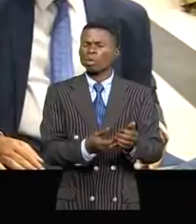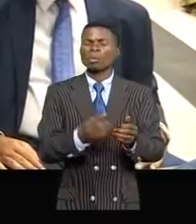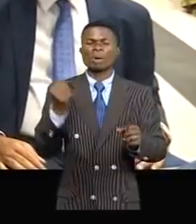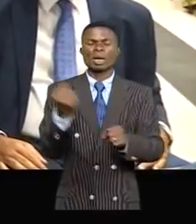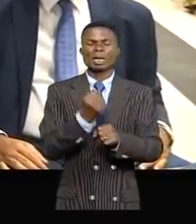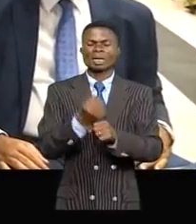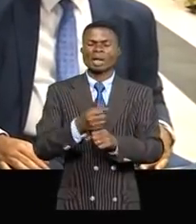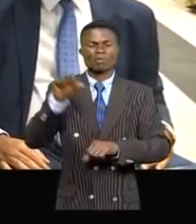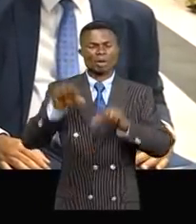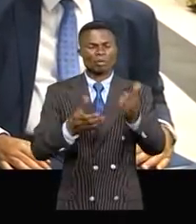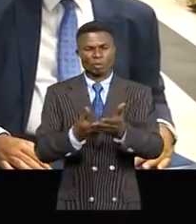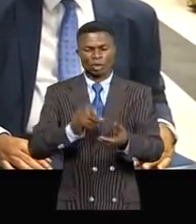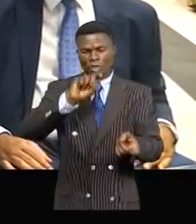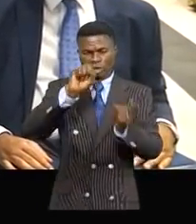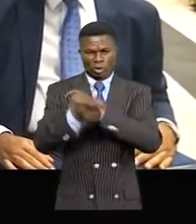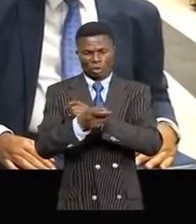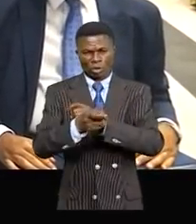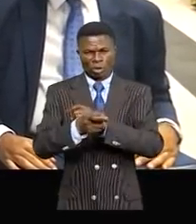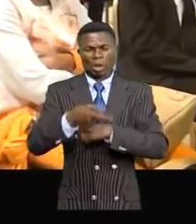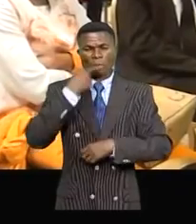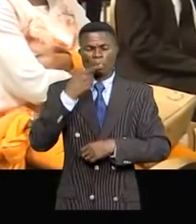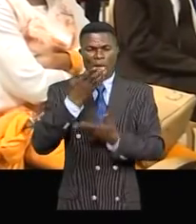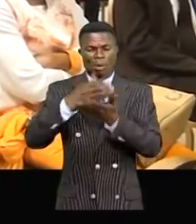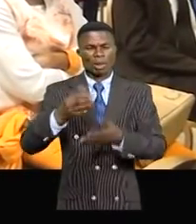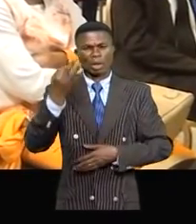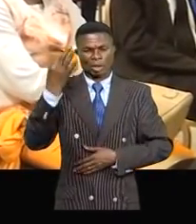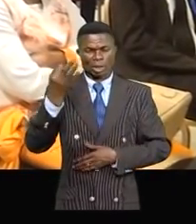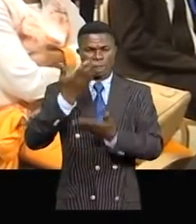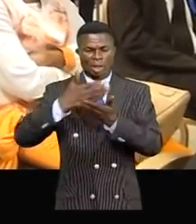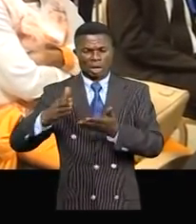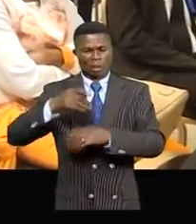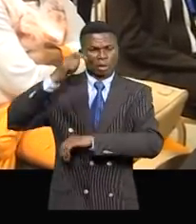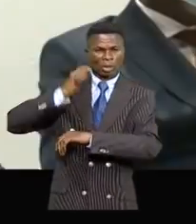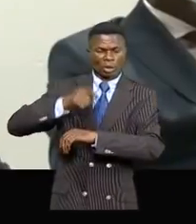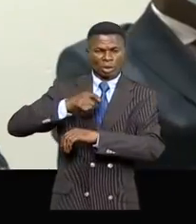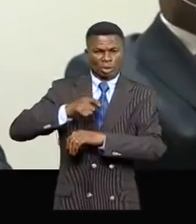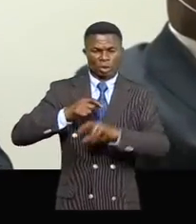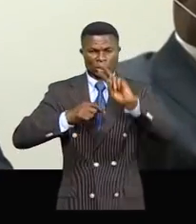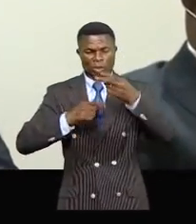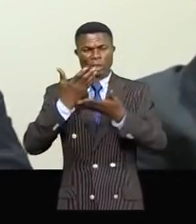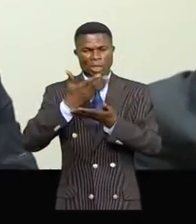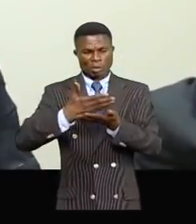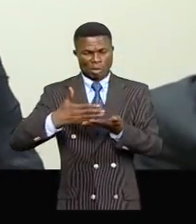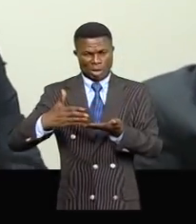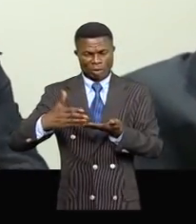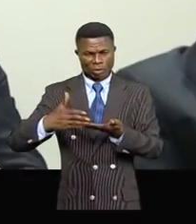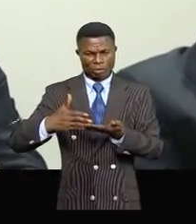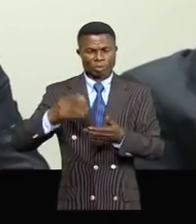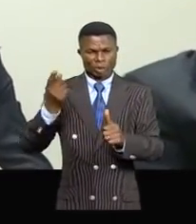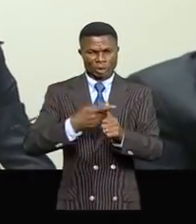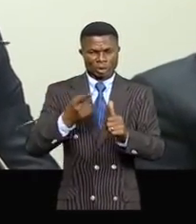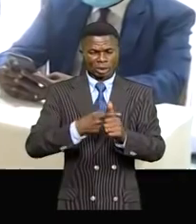dysfonctionnements. La réforme, nous l'avons parlé en 3 phases. La phase juridique, la 2e phase, il fallait